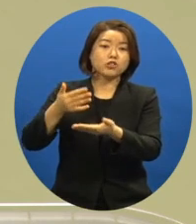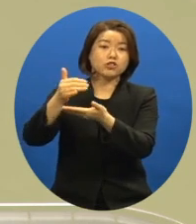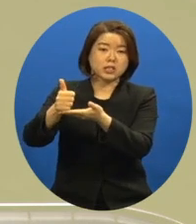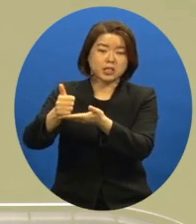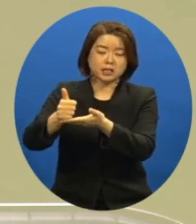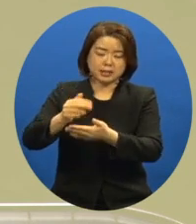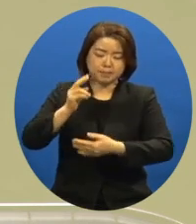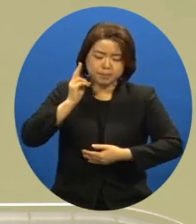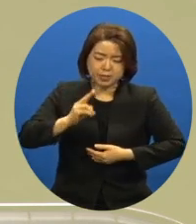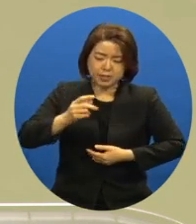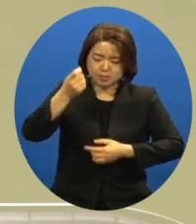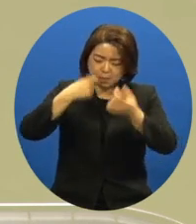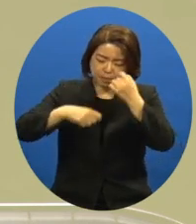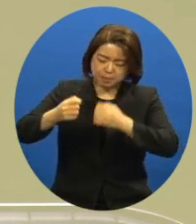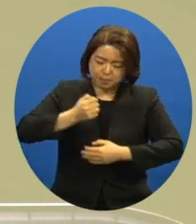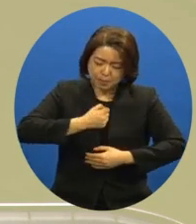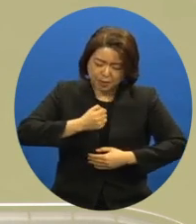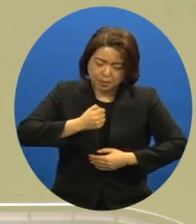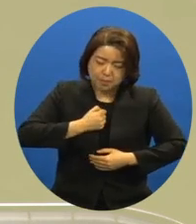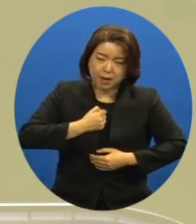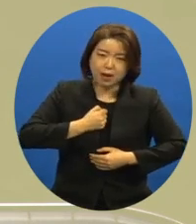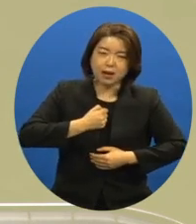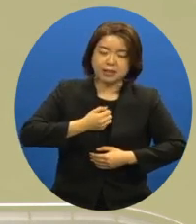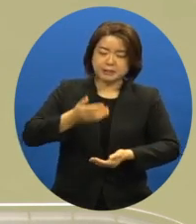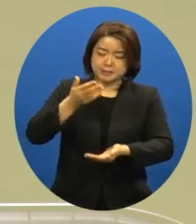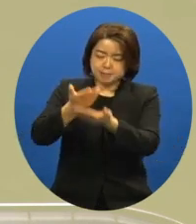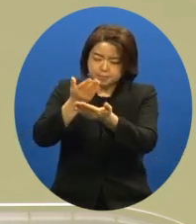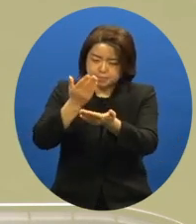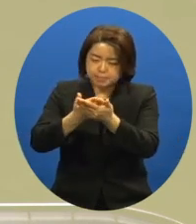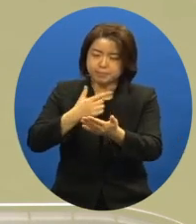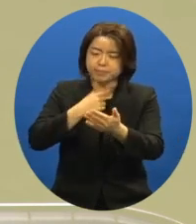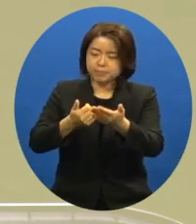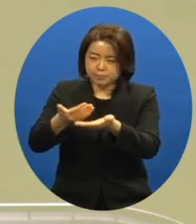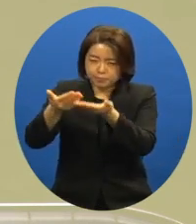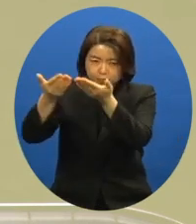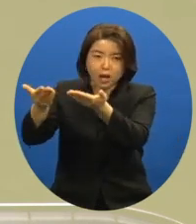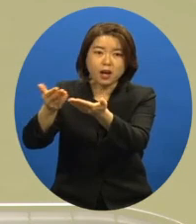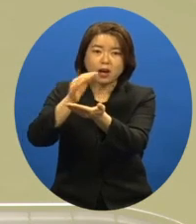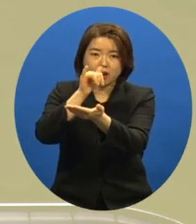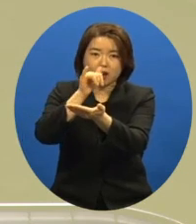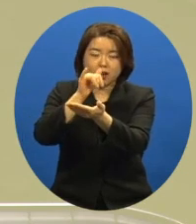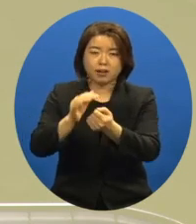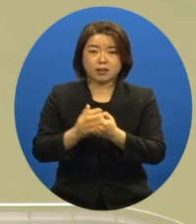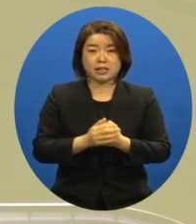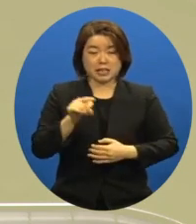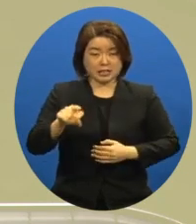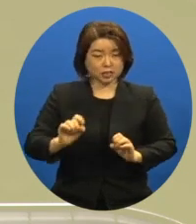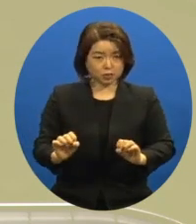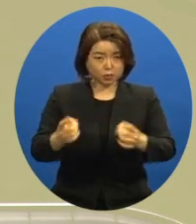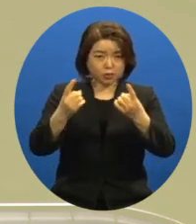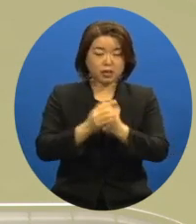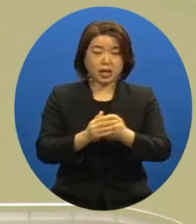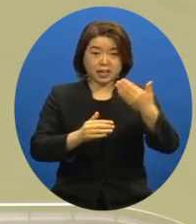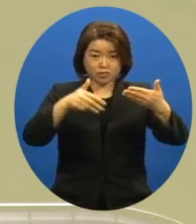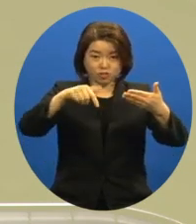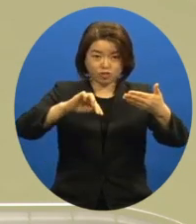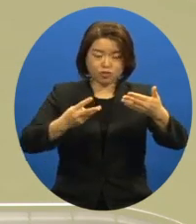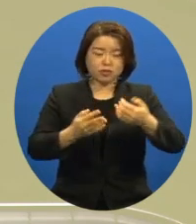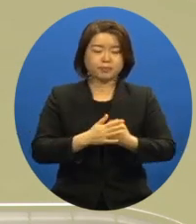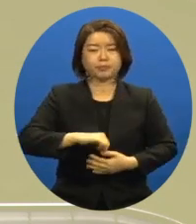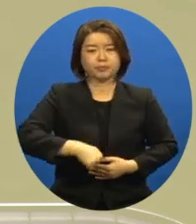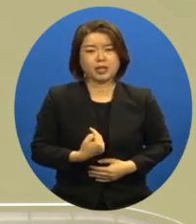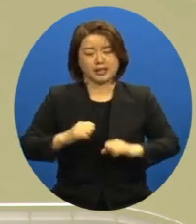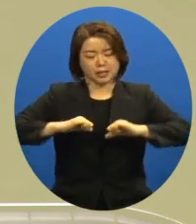심한 통곡과 눈물로 간구와 소원을 올렸고 라고 하시면서 그로 인하여 9절에서